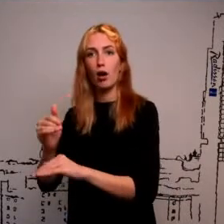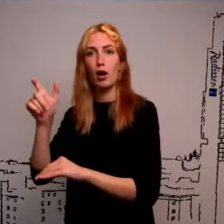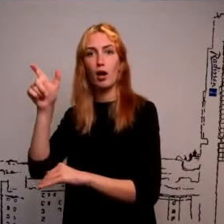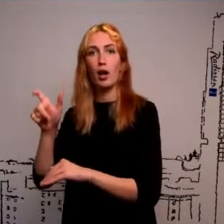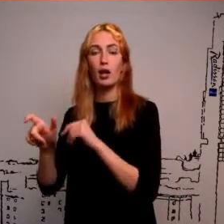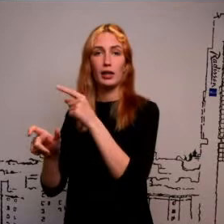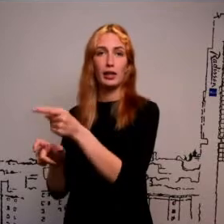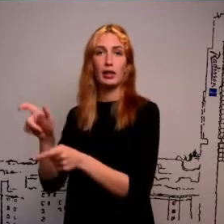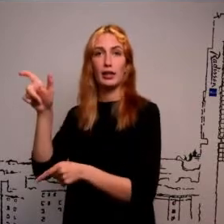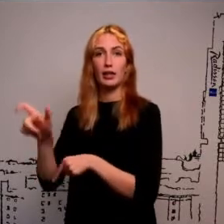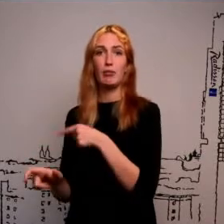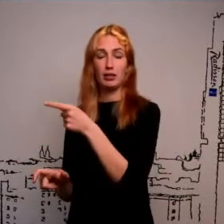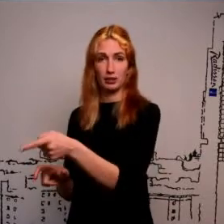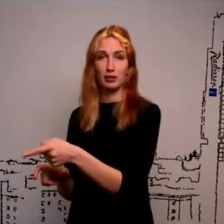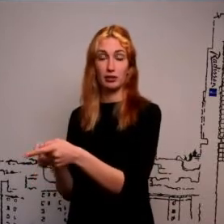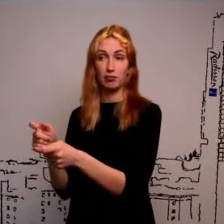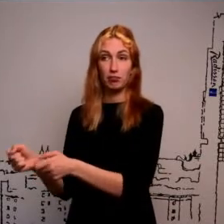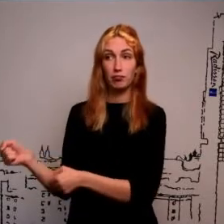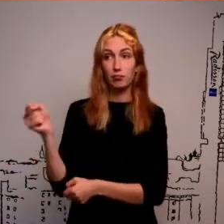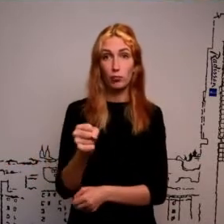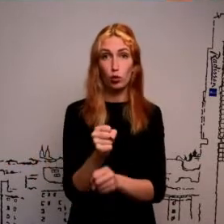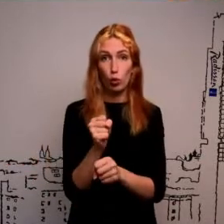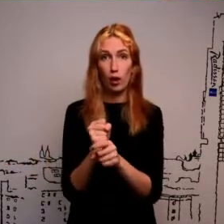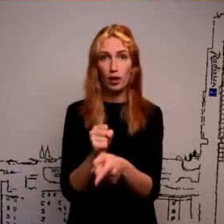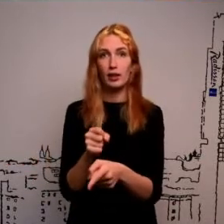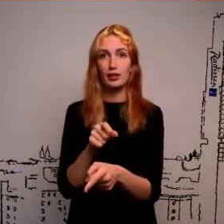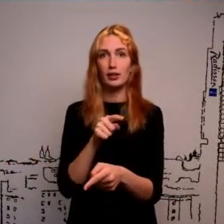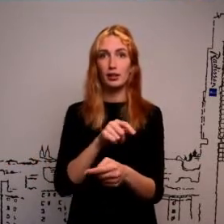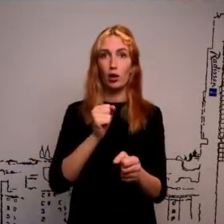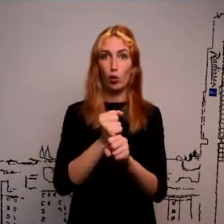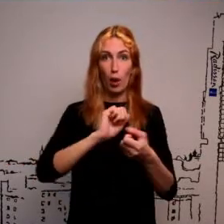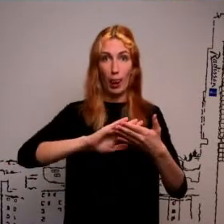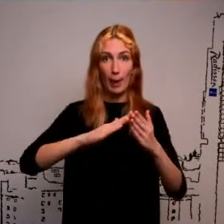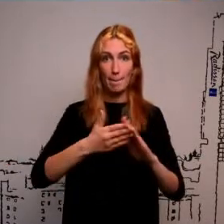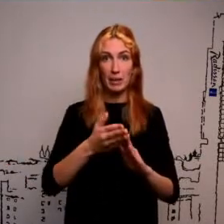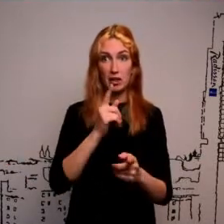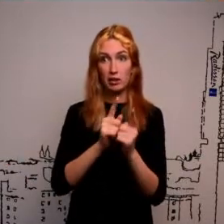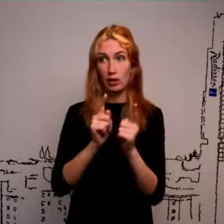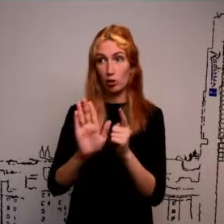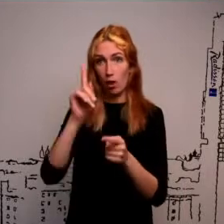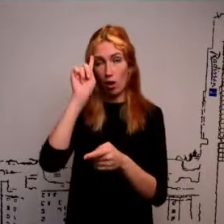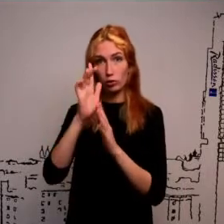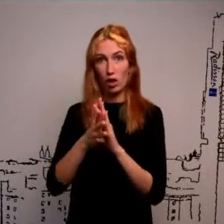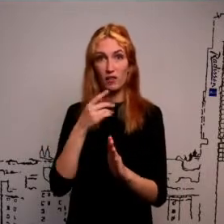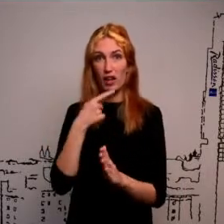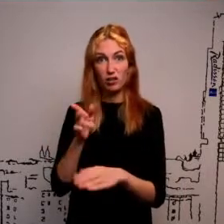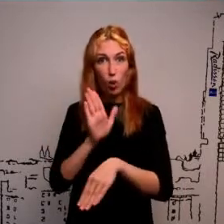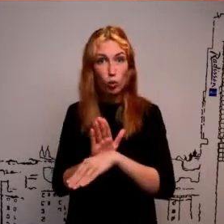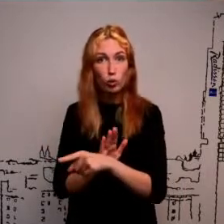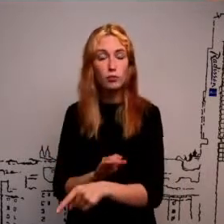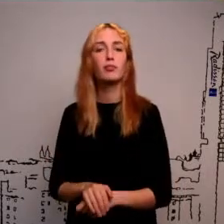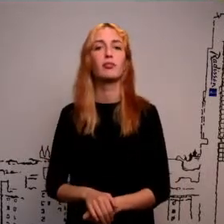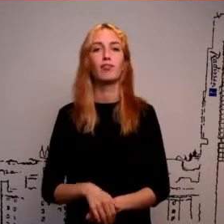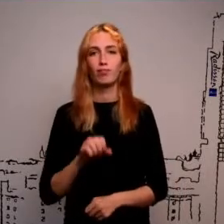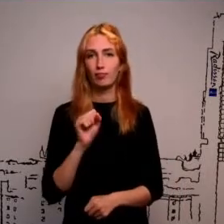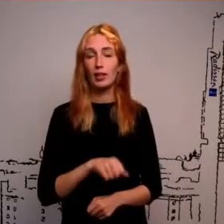tõlkima töötajale arusaadavasse keelde? No sellega on niimoodi, et meil on jah, eesti keel on riigi keel ja töölepingud peavad